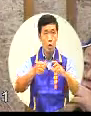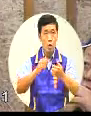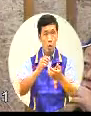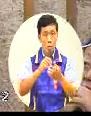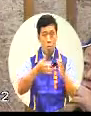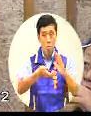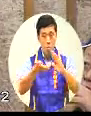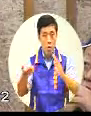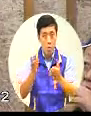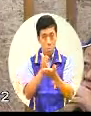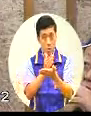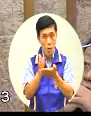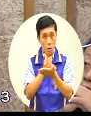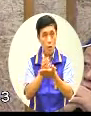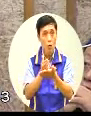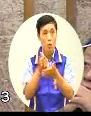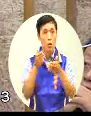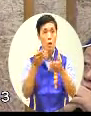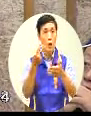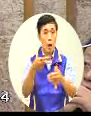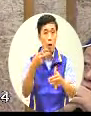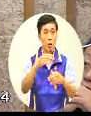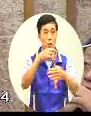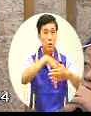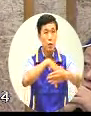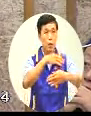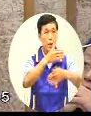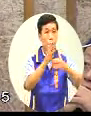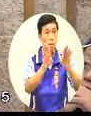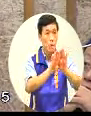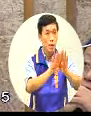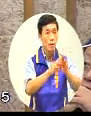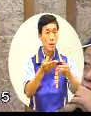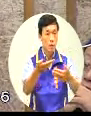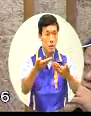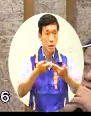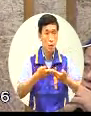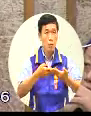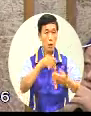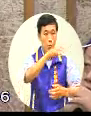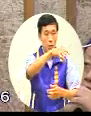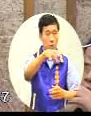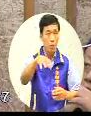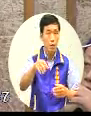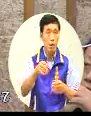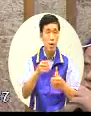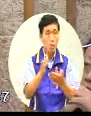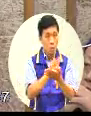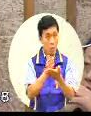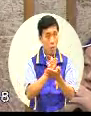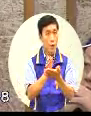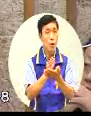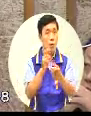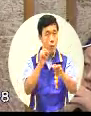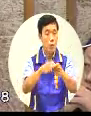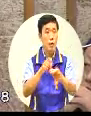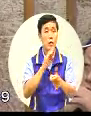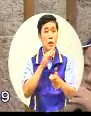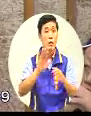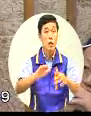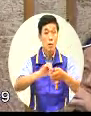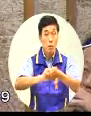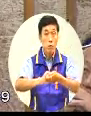以这个内门提供的这个几个区块哈作为优先的目标哈，目前正在做。 那是定案